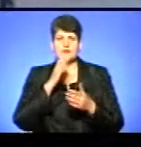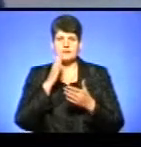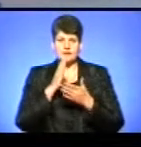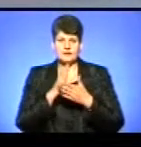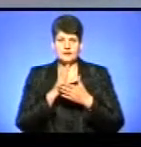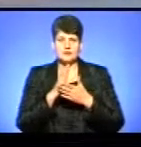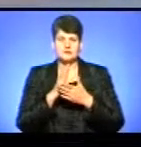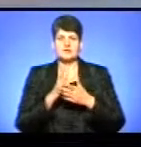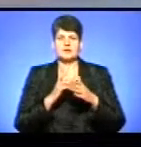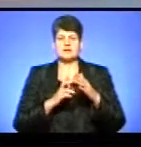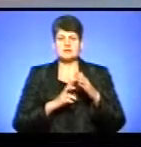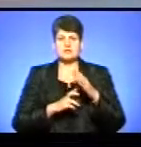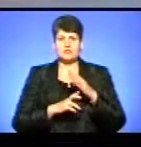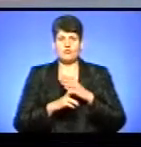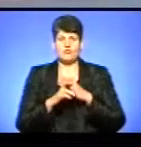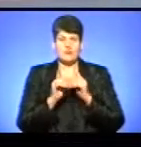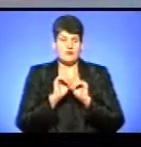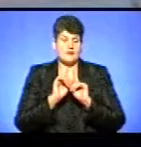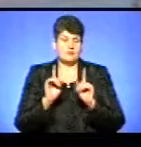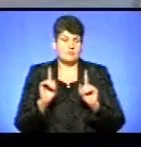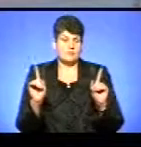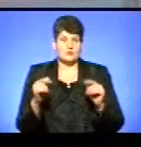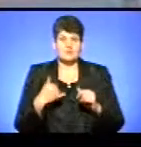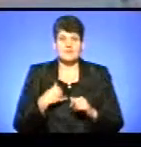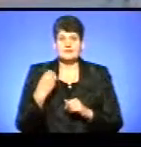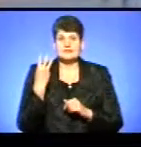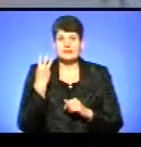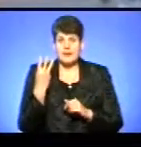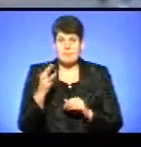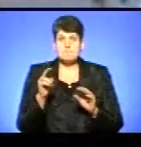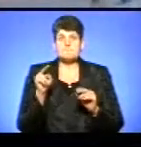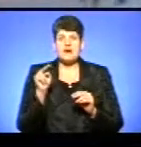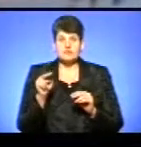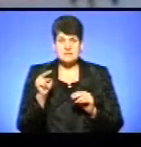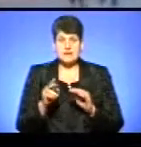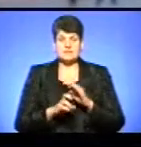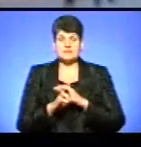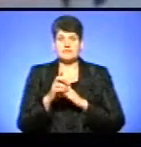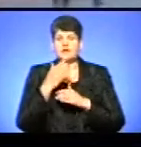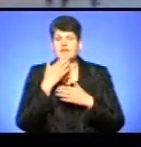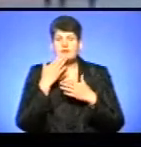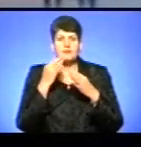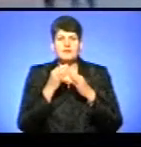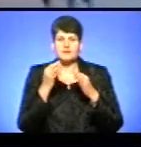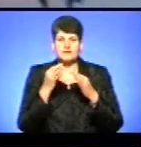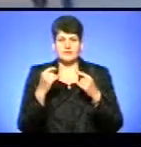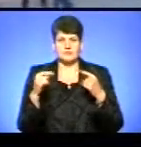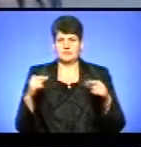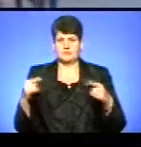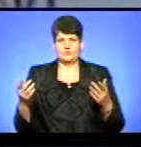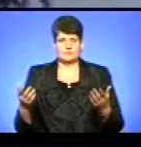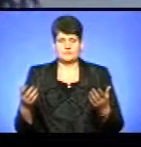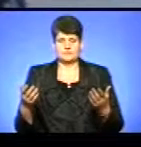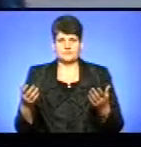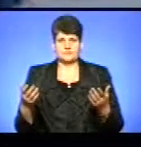церковна аномалія. У нас три православні церкви, в яких немає абсолютно ніяких догматичних відмінностей.